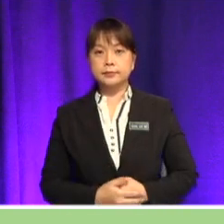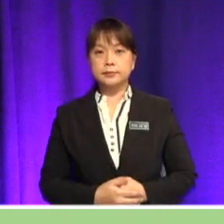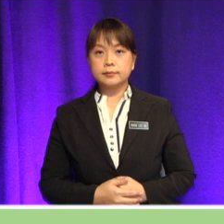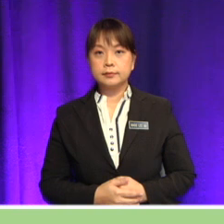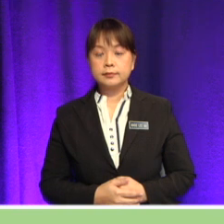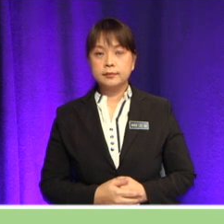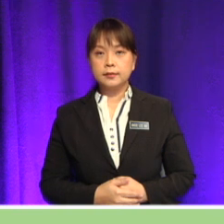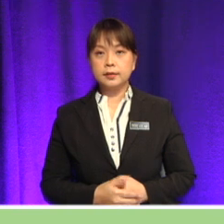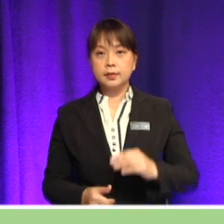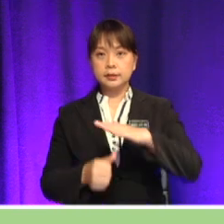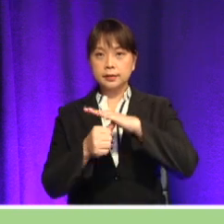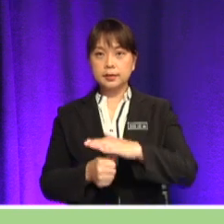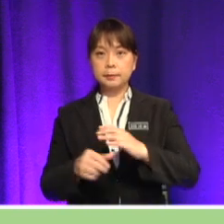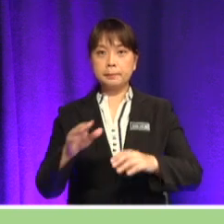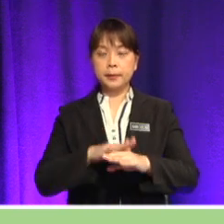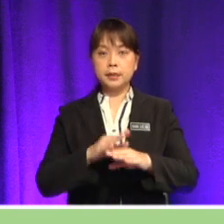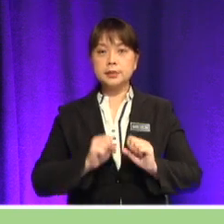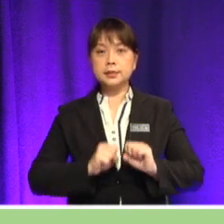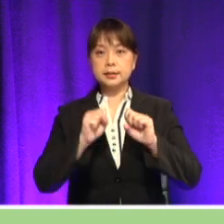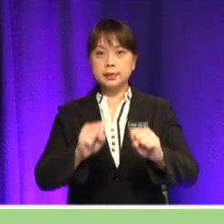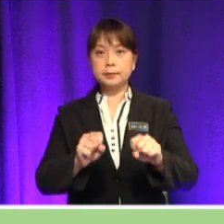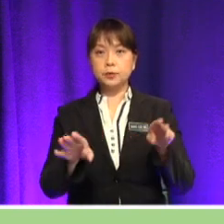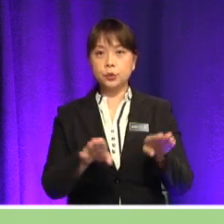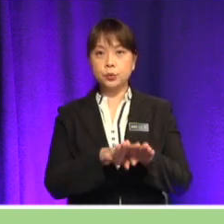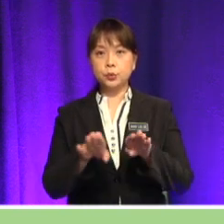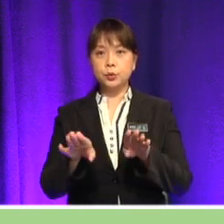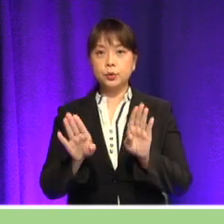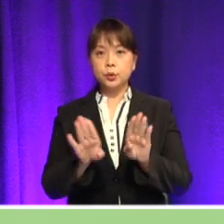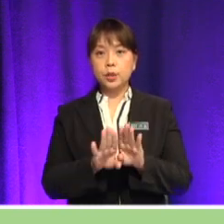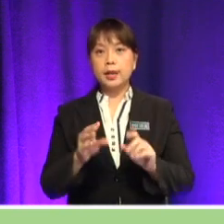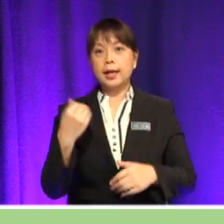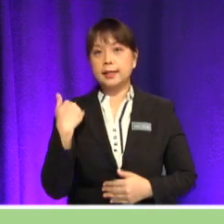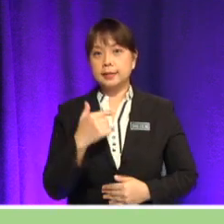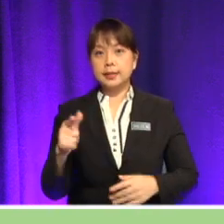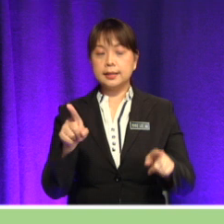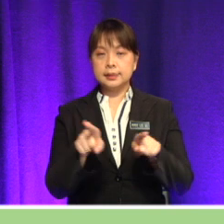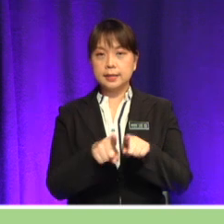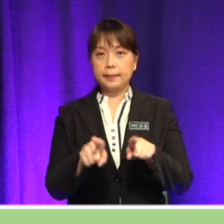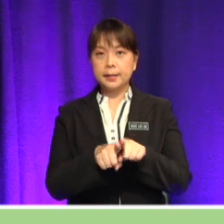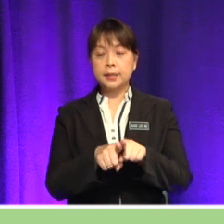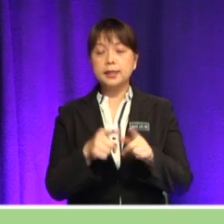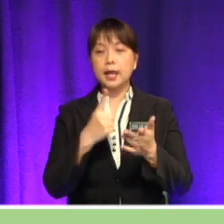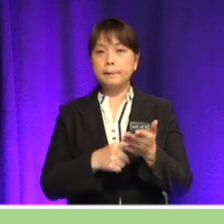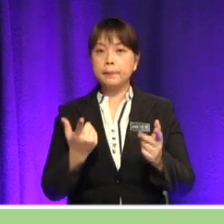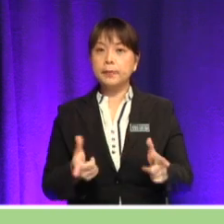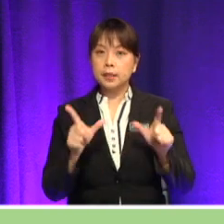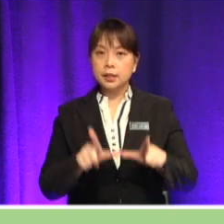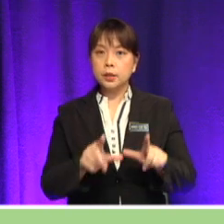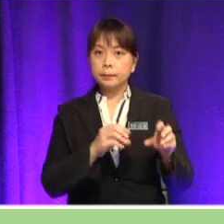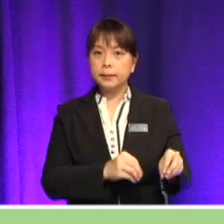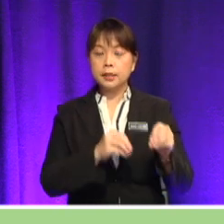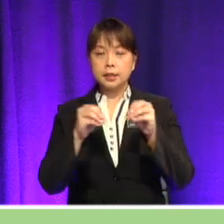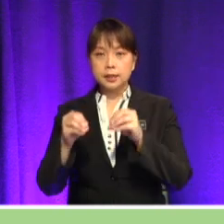pada sistem yang tertutup adalah sama kemudian apa yang berlaku pemindahan tekanan secara